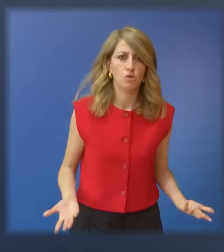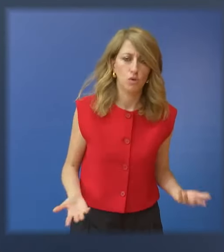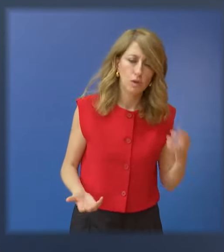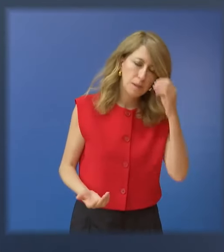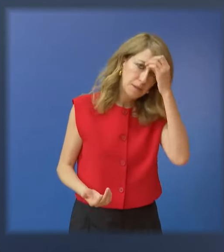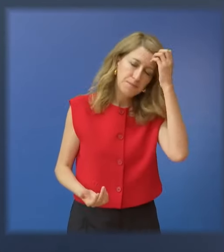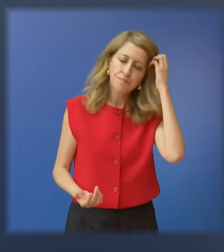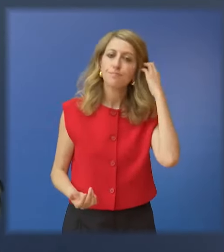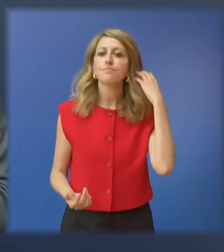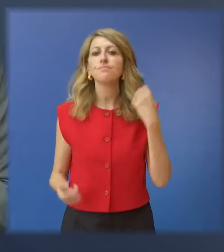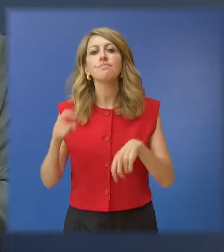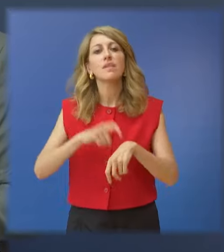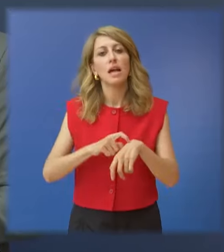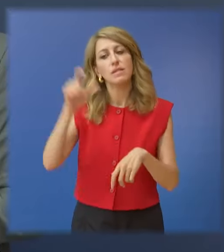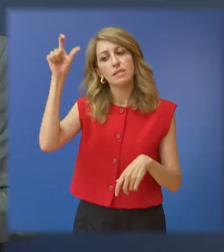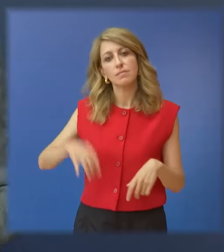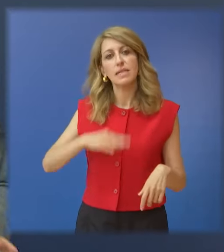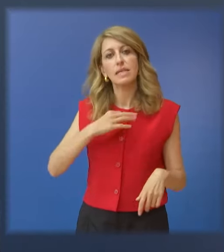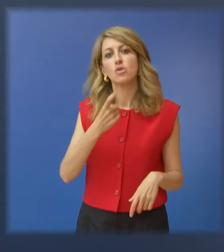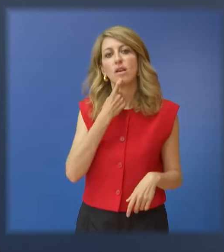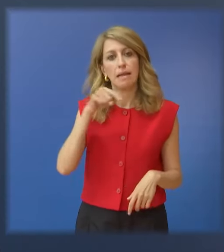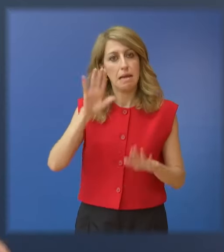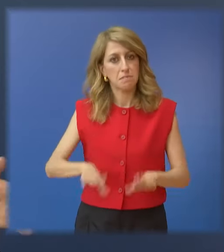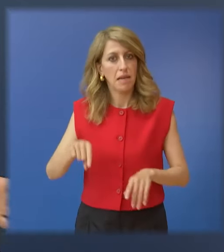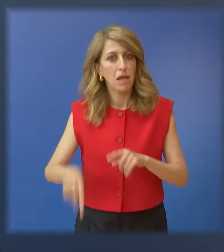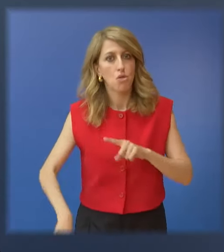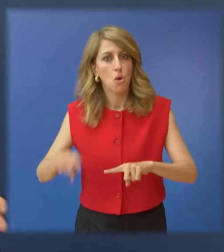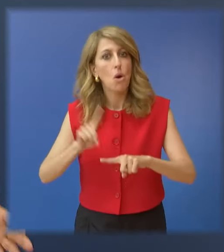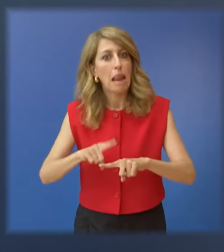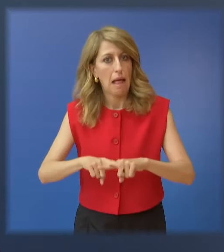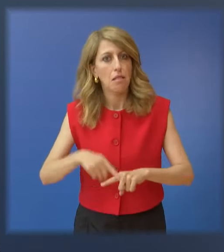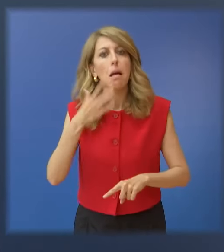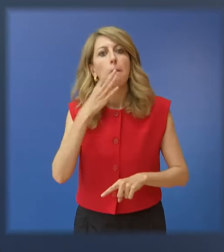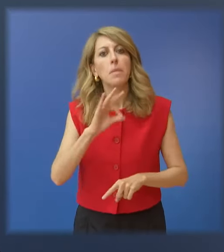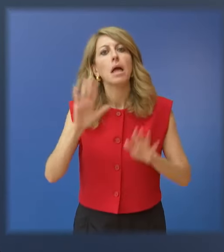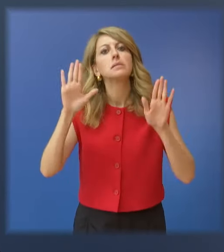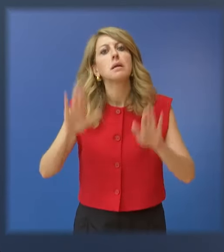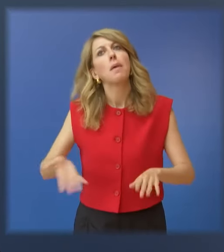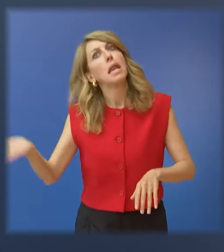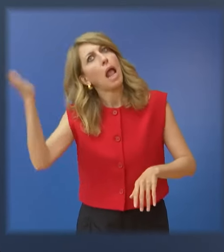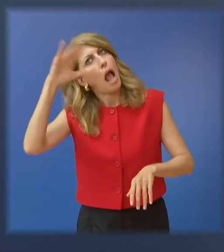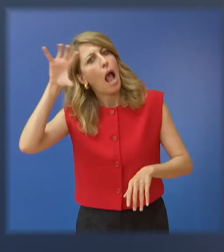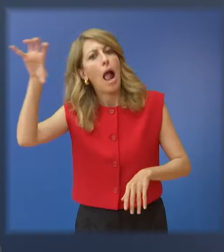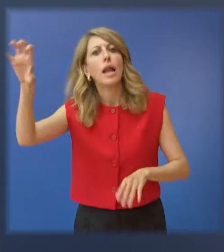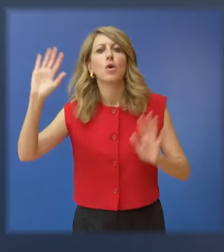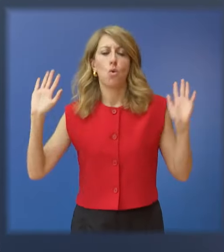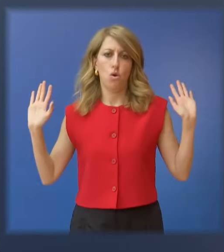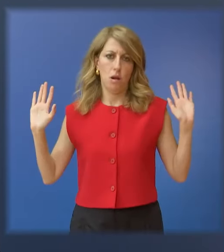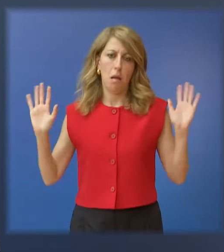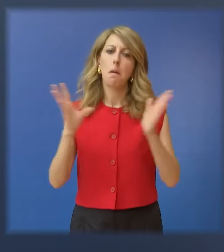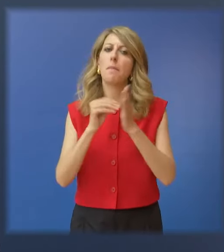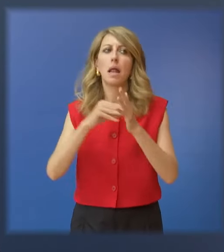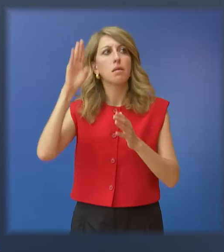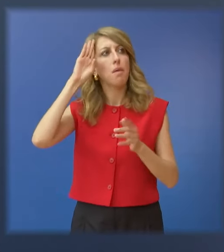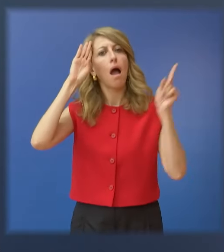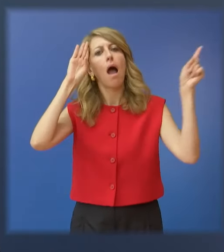άλλη χώρα είναι στις ηνωμένες πολιτείες ς αμερικής αλλά ε πάση περιπτώσει εννοώ και μεταφορικά και κυριολεκτικά ε γιατί παρά τα πολλά προβλήματα που έχει ακόμα